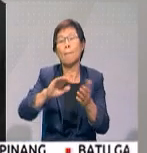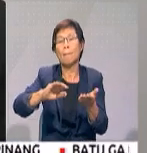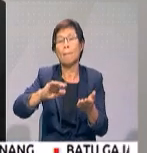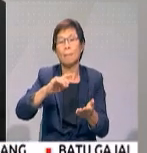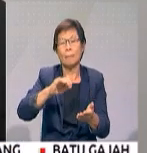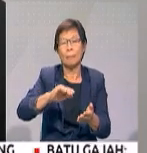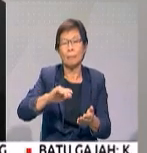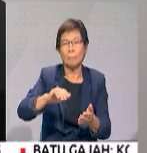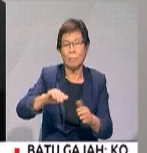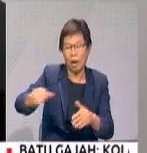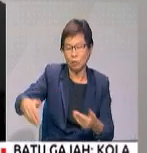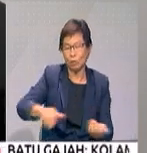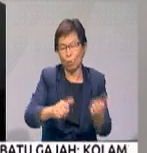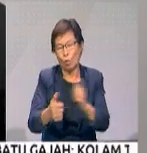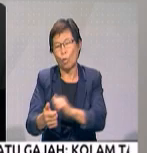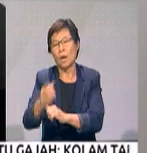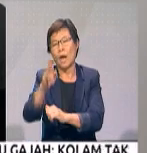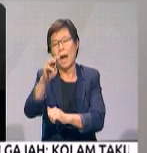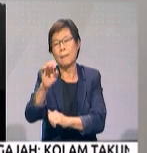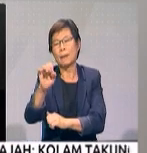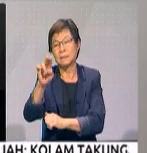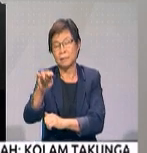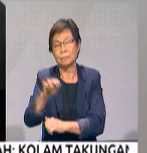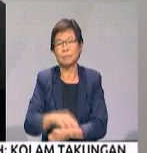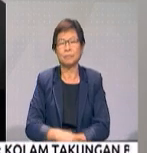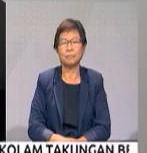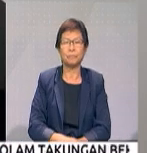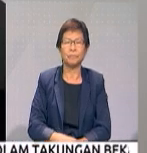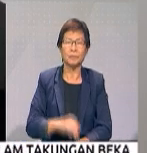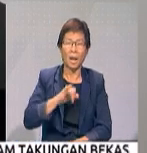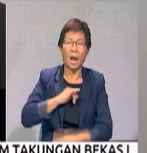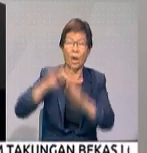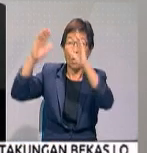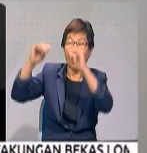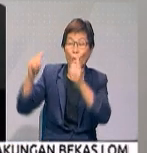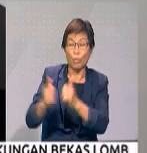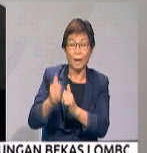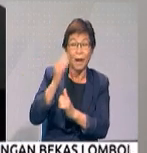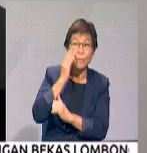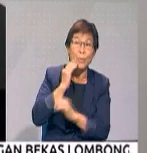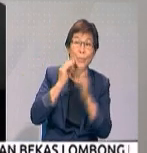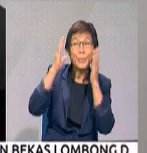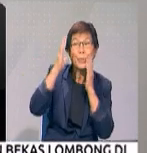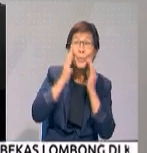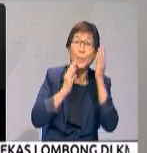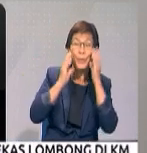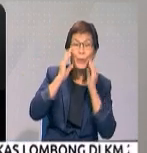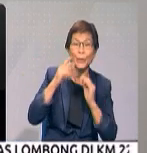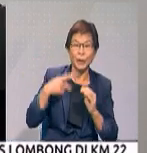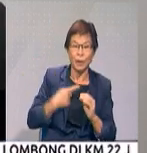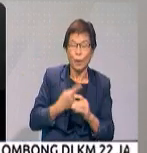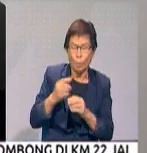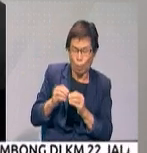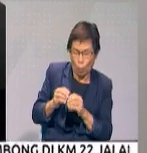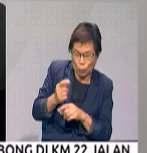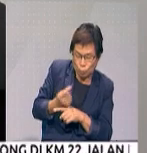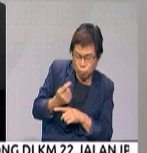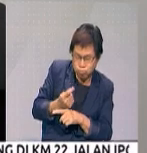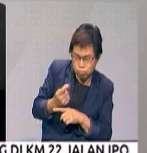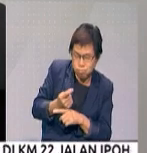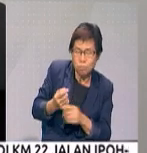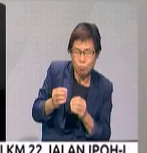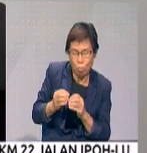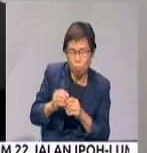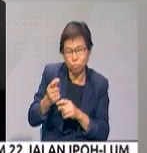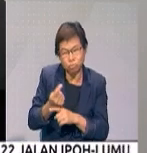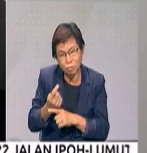to really focus on our coming SEA game. So I hope with this experience we can go more in training whatever